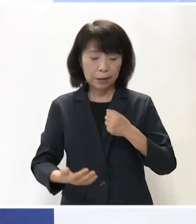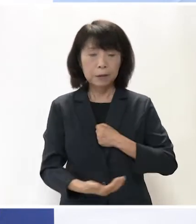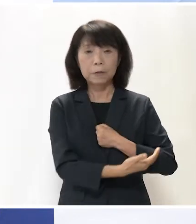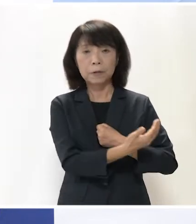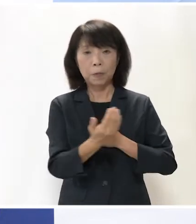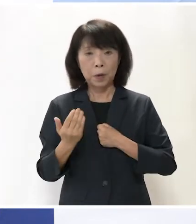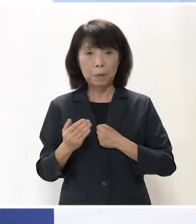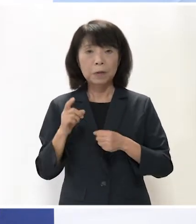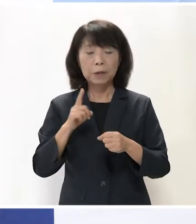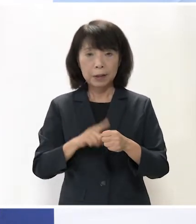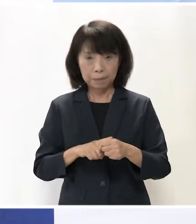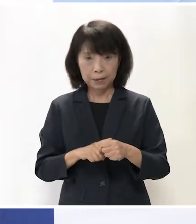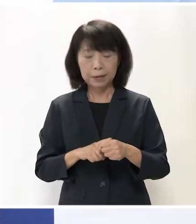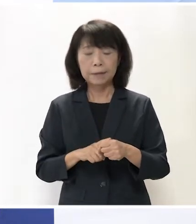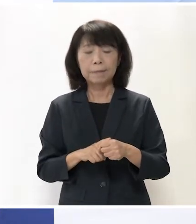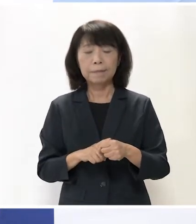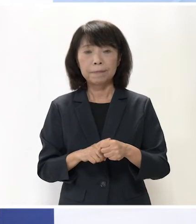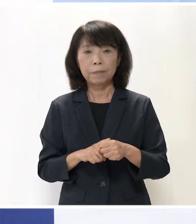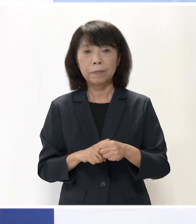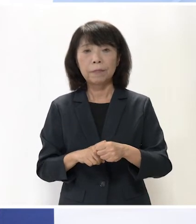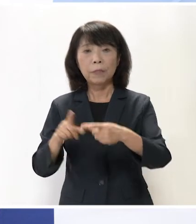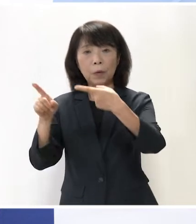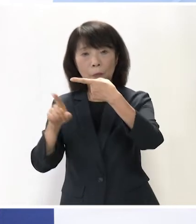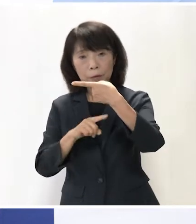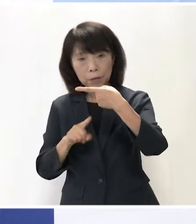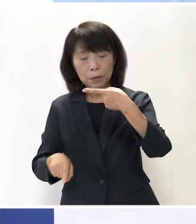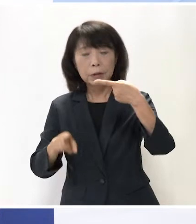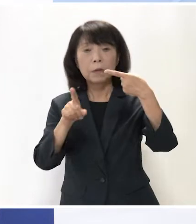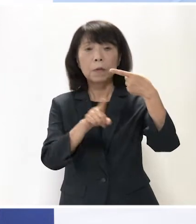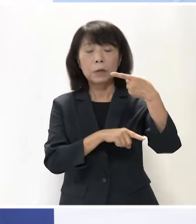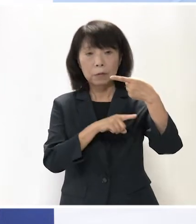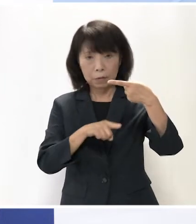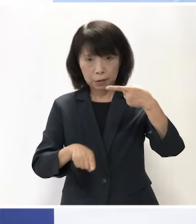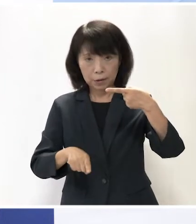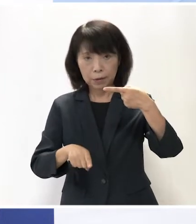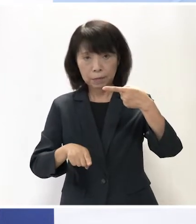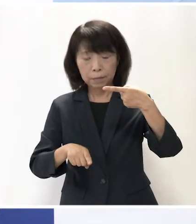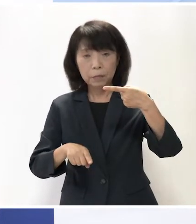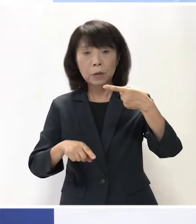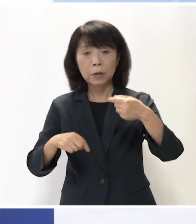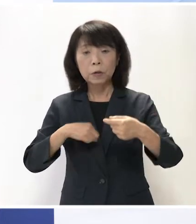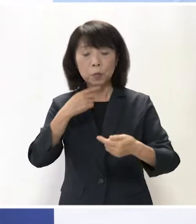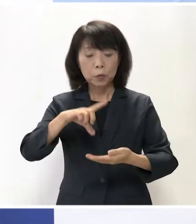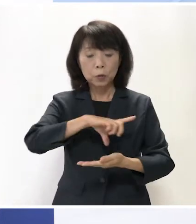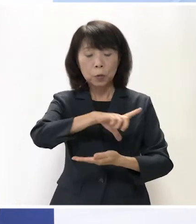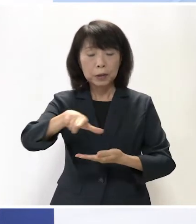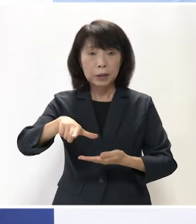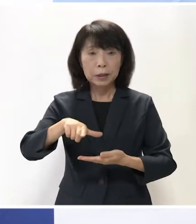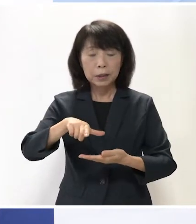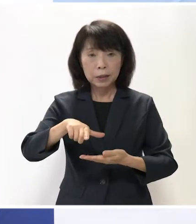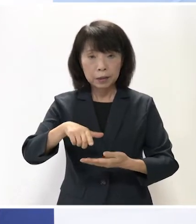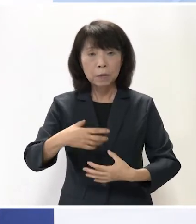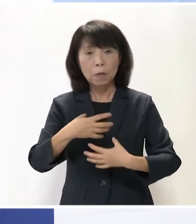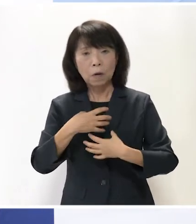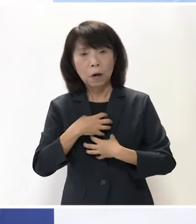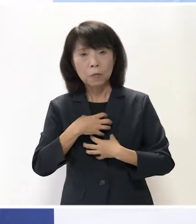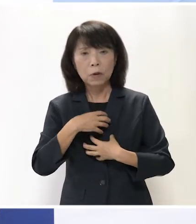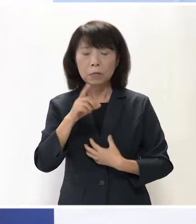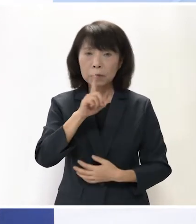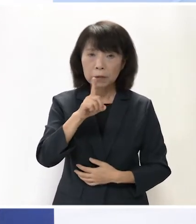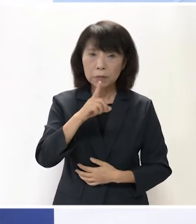命を守るためには、皆様お一人お一人が地域の災害リスクを知